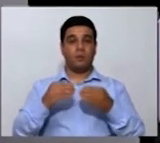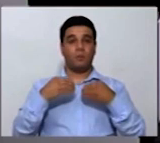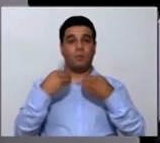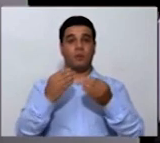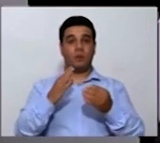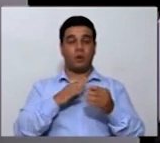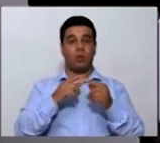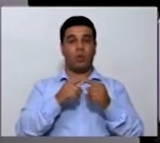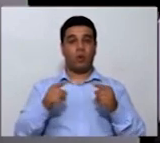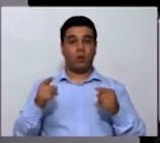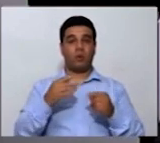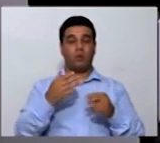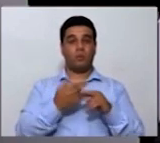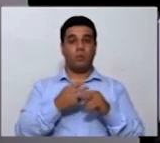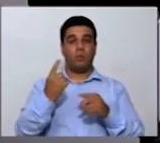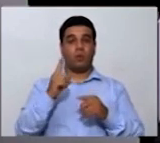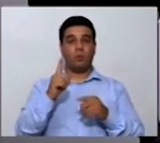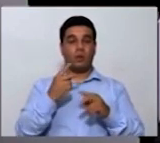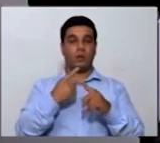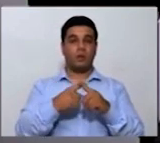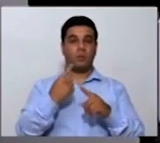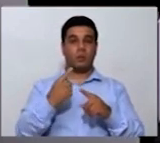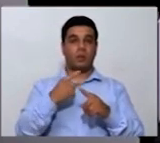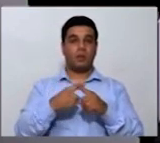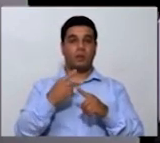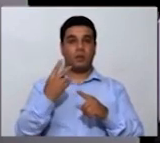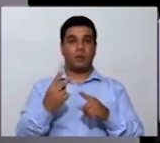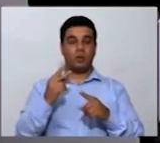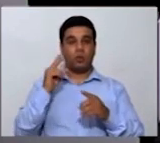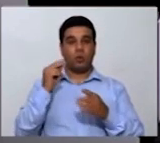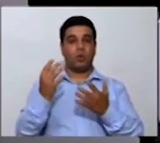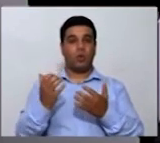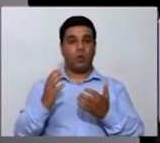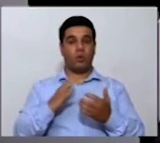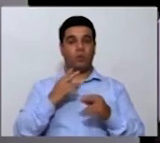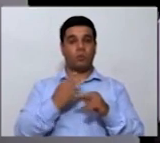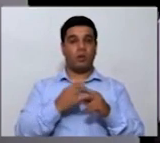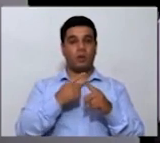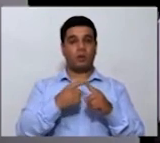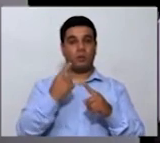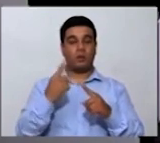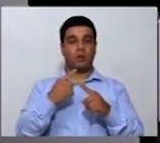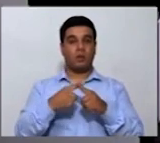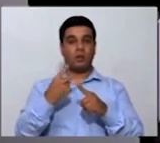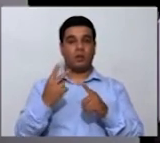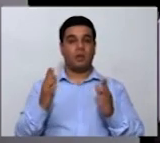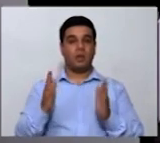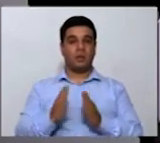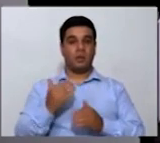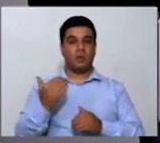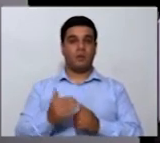Berilgan oraliqda biz biror bir x1 va x2 sonlarni oldik. Bunda x1 x2 dan